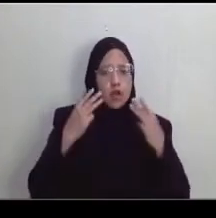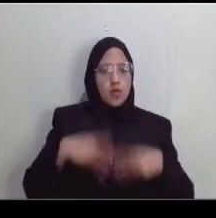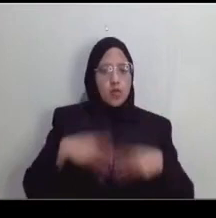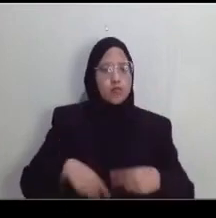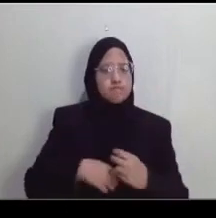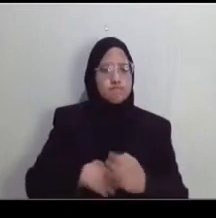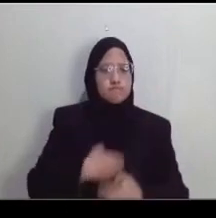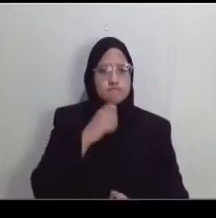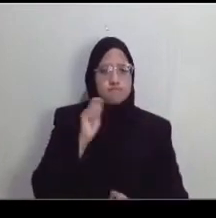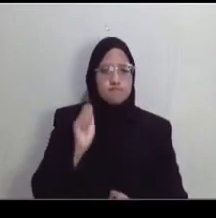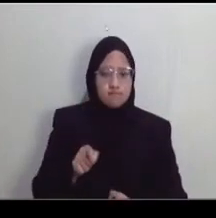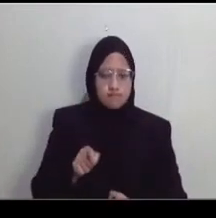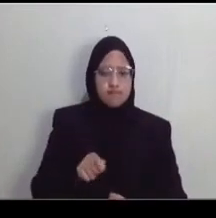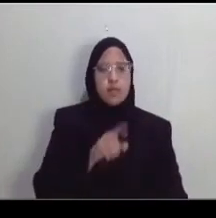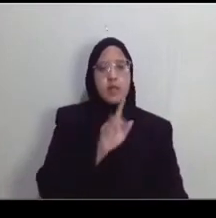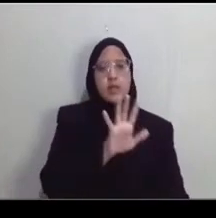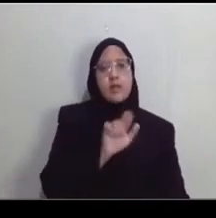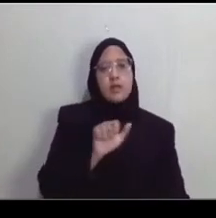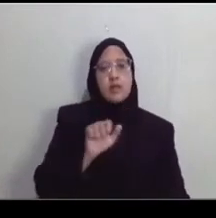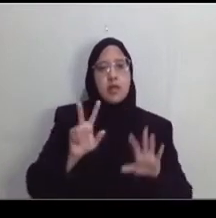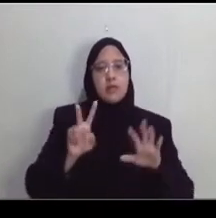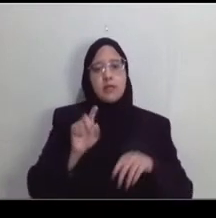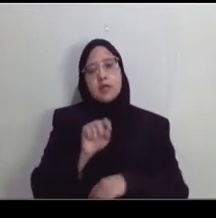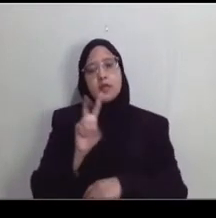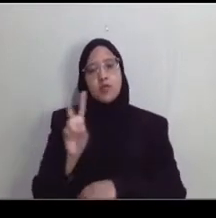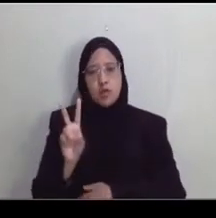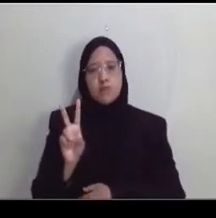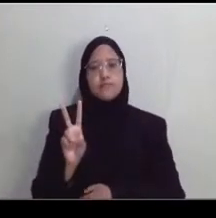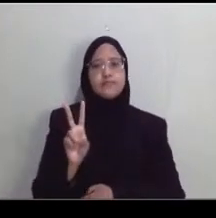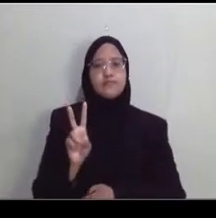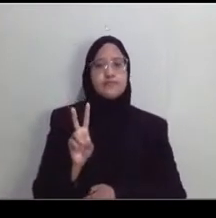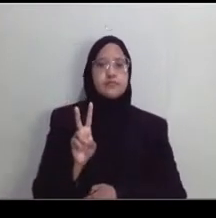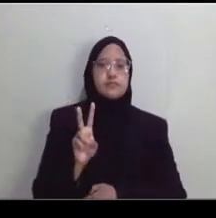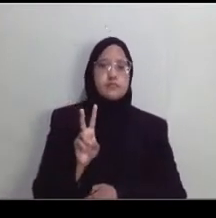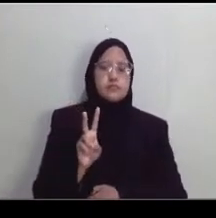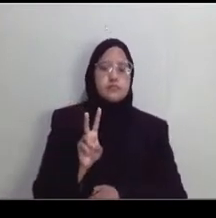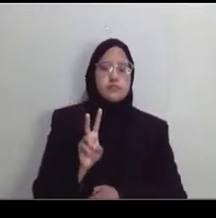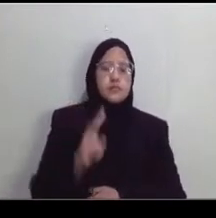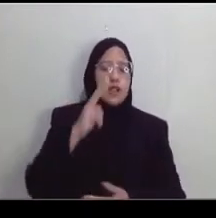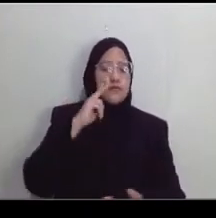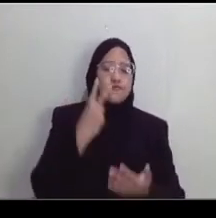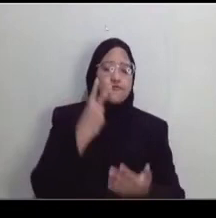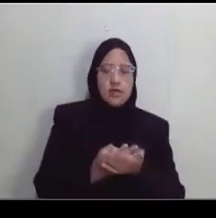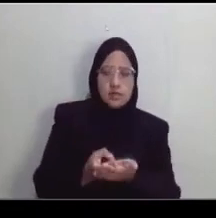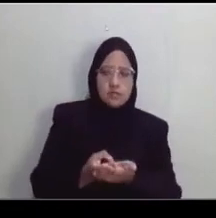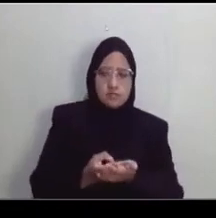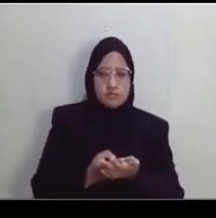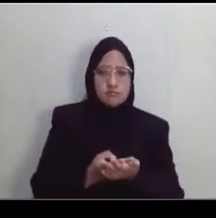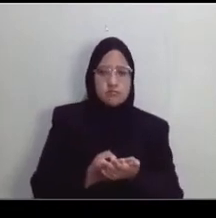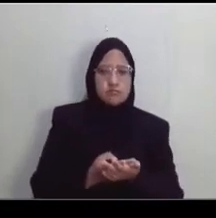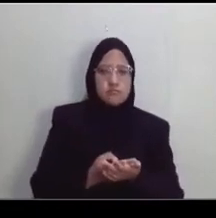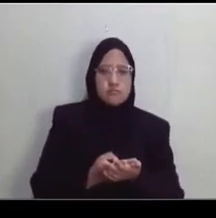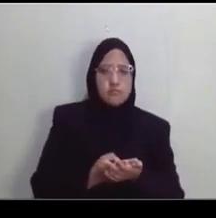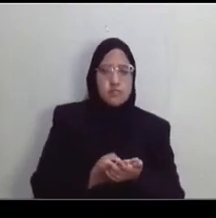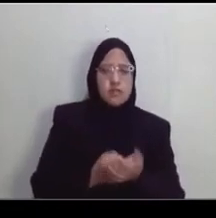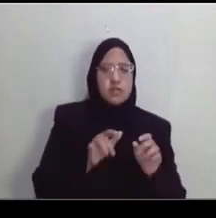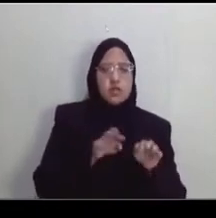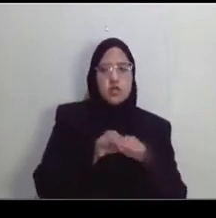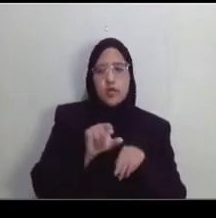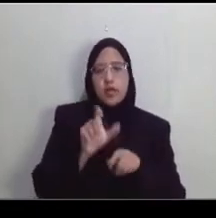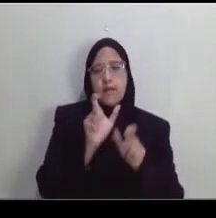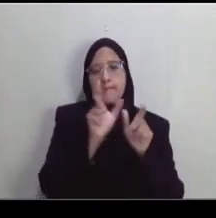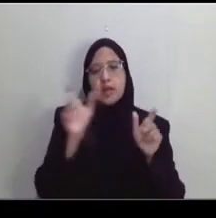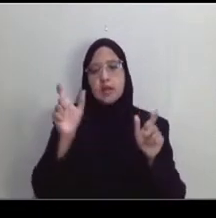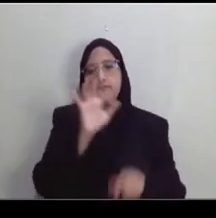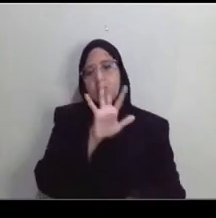5.8.2 bahwa terhadap paparan dan fakta sebagaimana diuraikan dalam paragraf 5.8.1